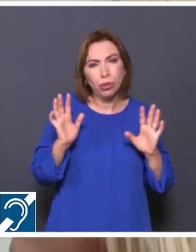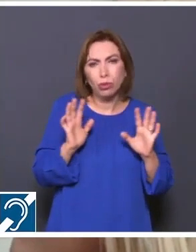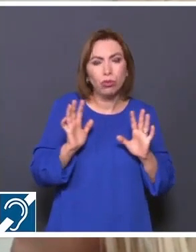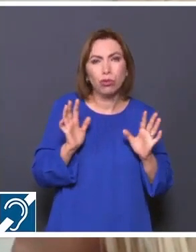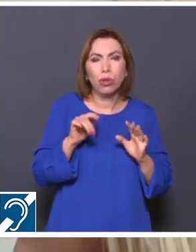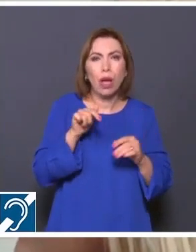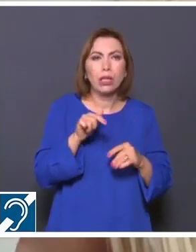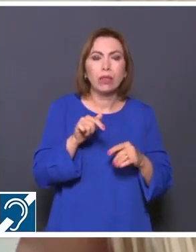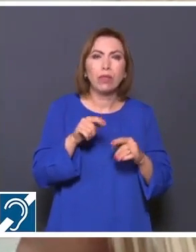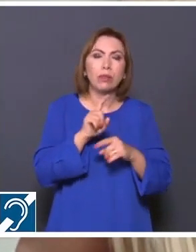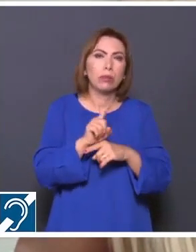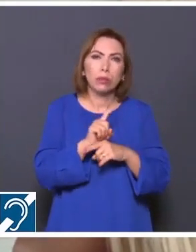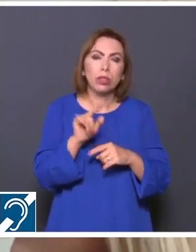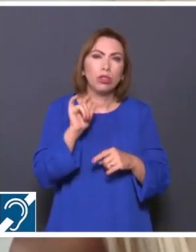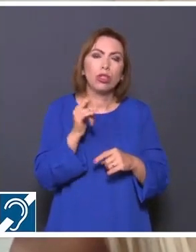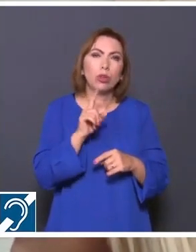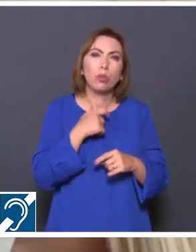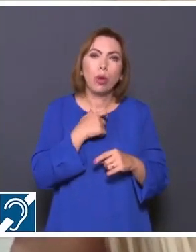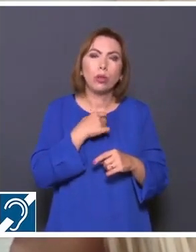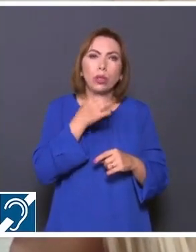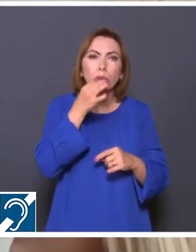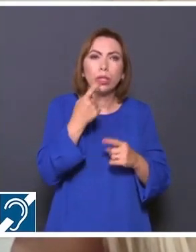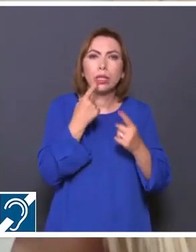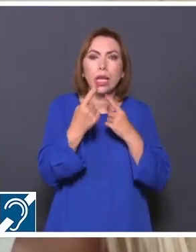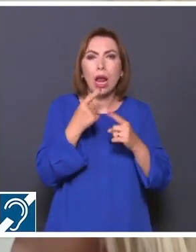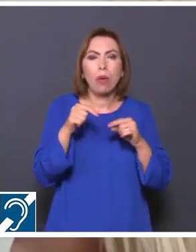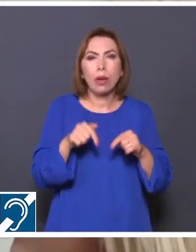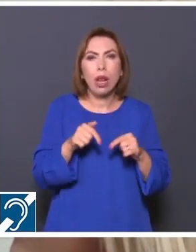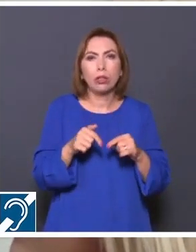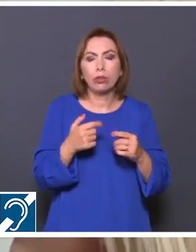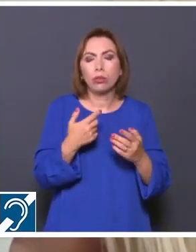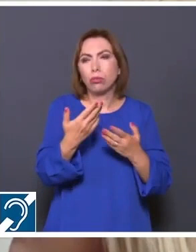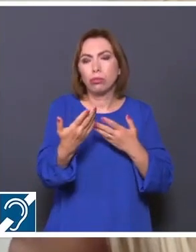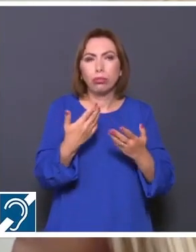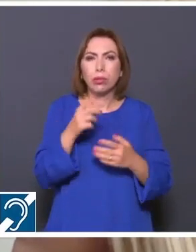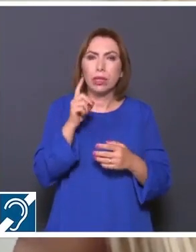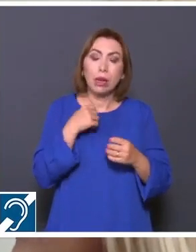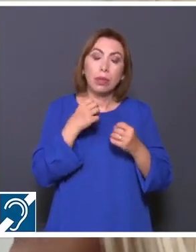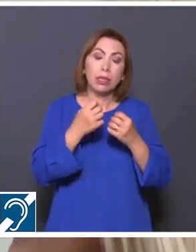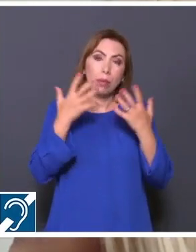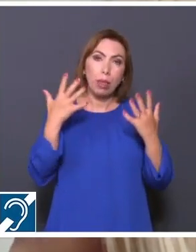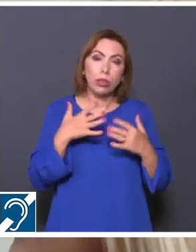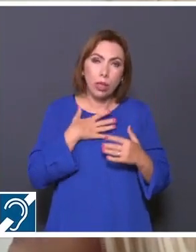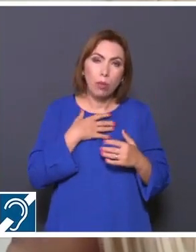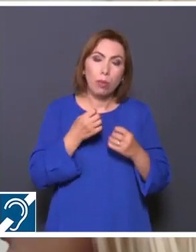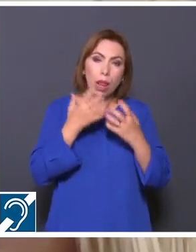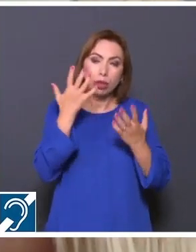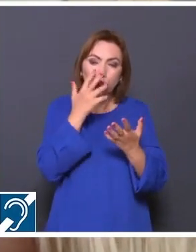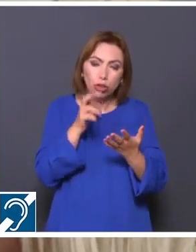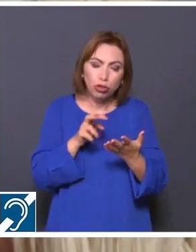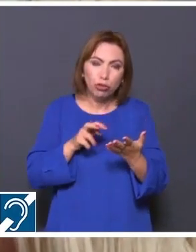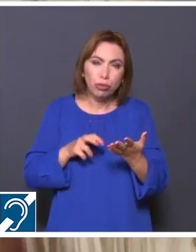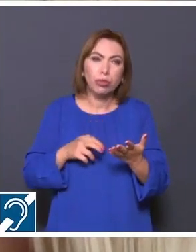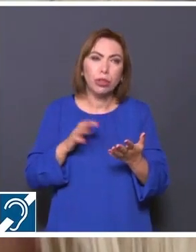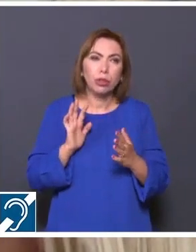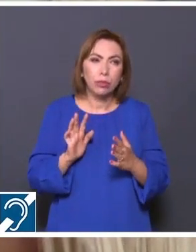astfel de circumstanță și nu pot face față dialogului în acest sens trebuie să mă lămuresc Eu mă lămuresc citind